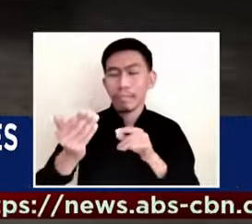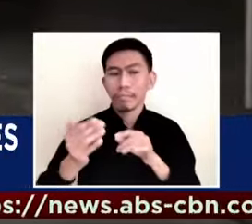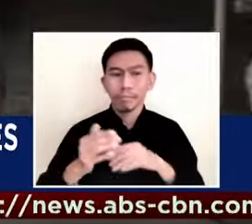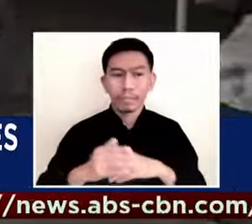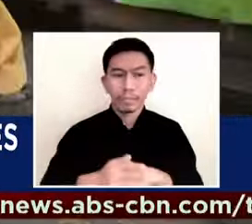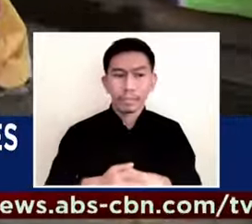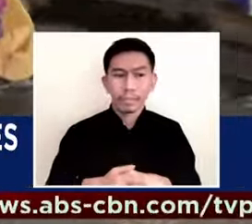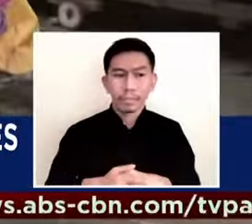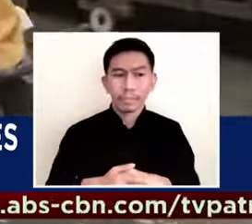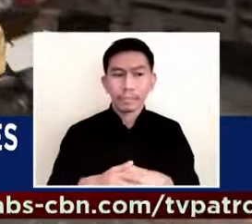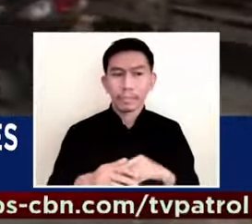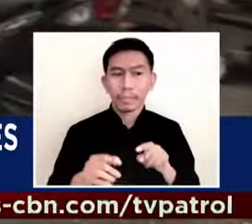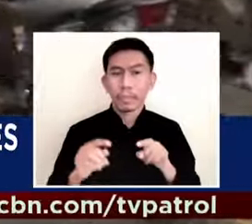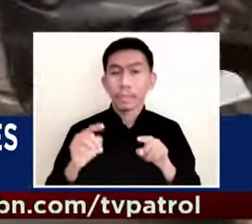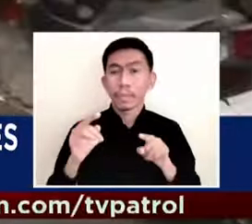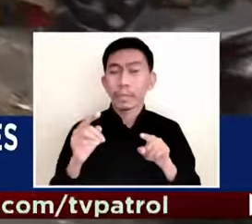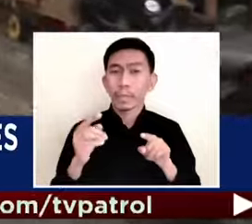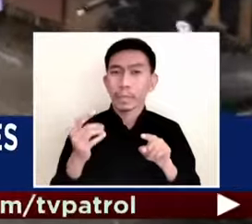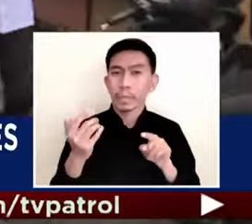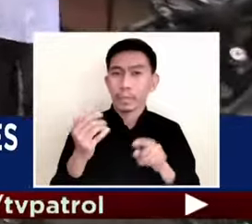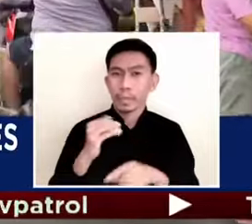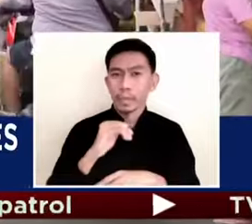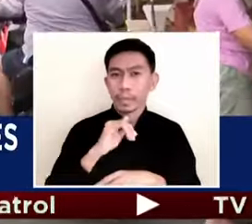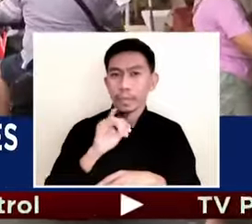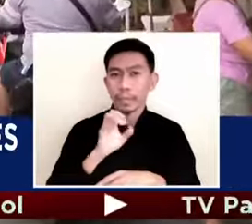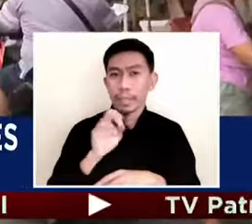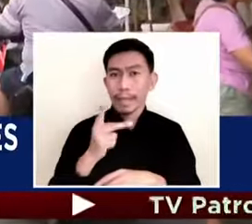Jack Batallones, ABS-CBN News.